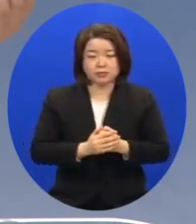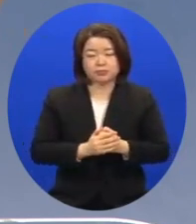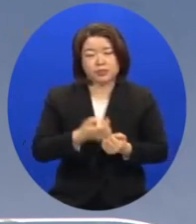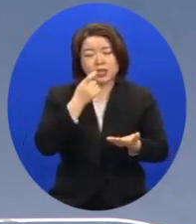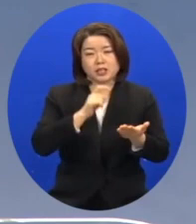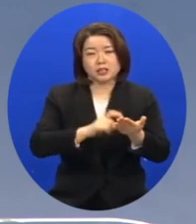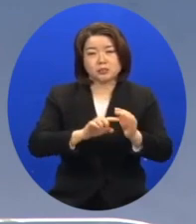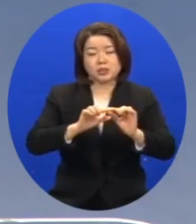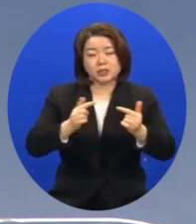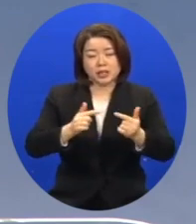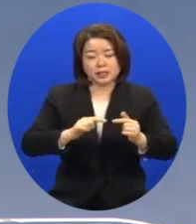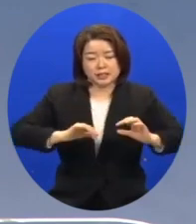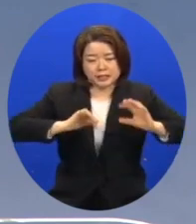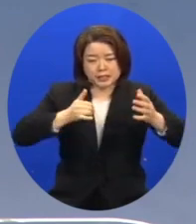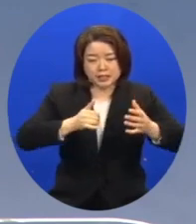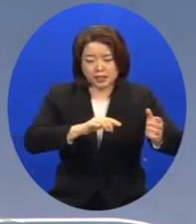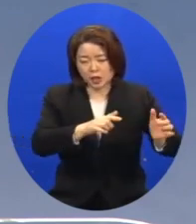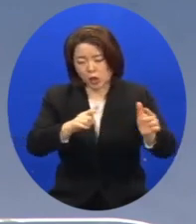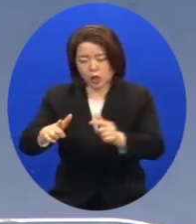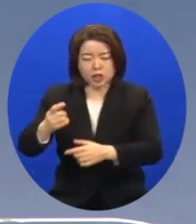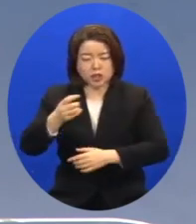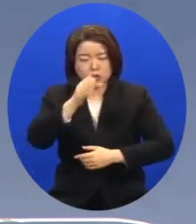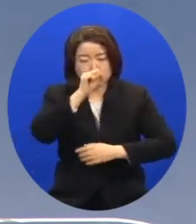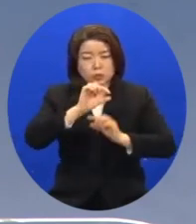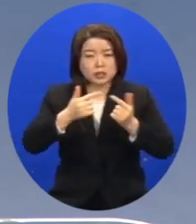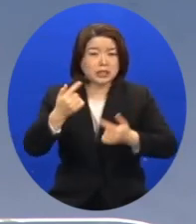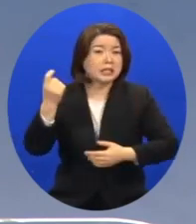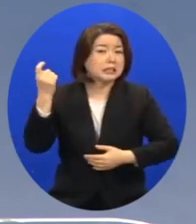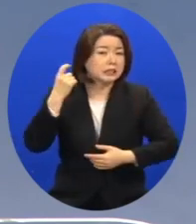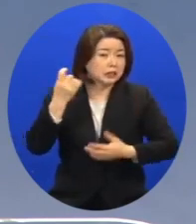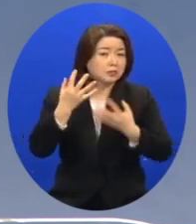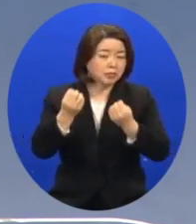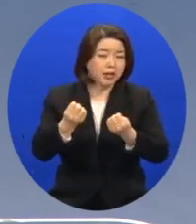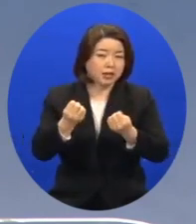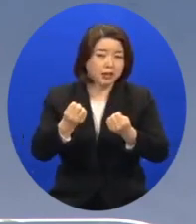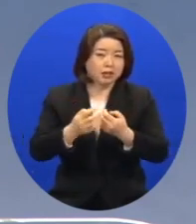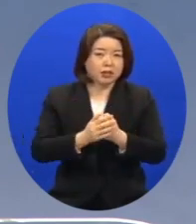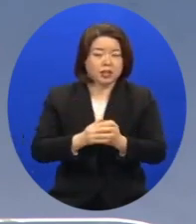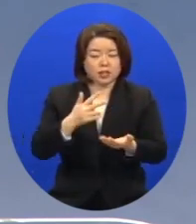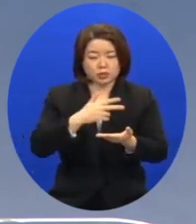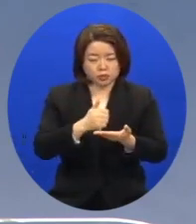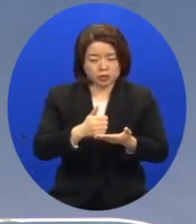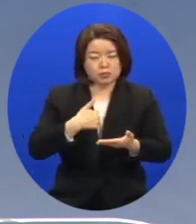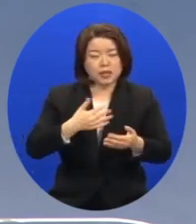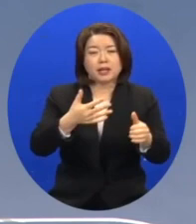여러가지 안좋은 소식들이 많은 때에 주님 붙잡습니다